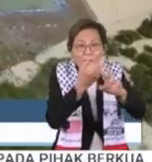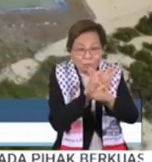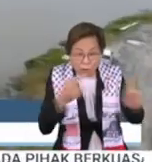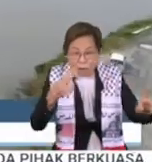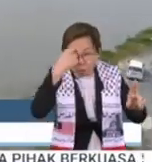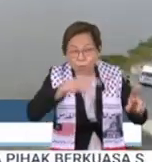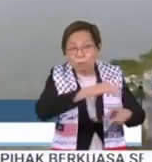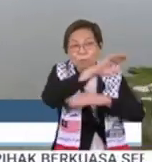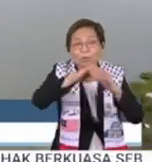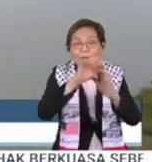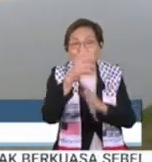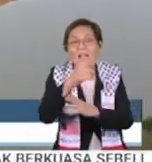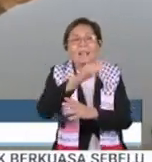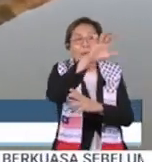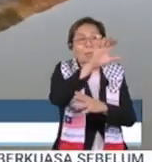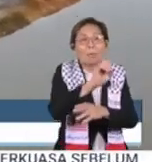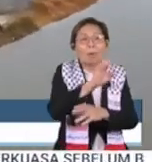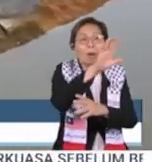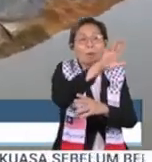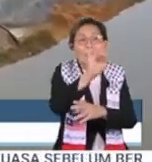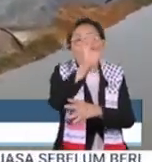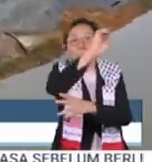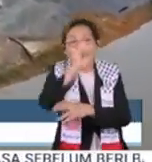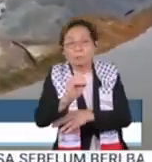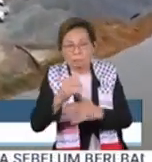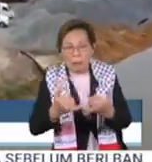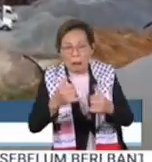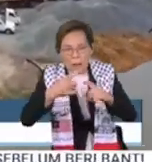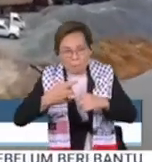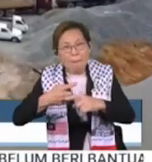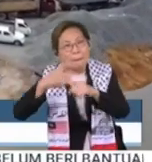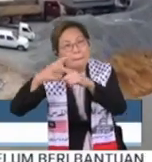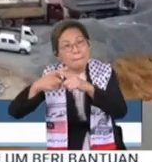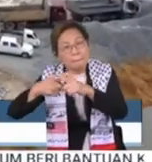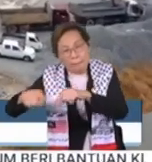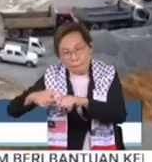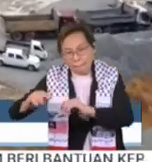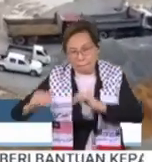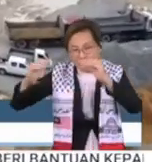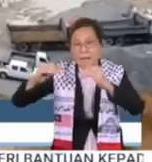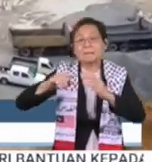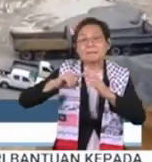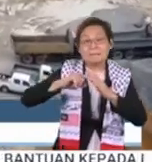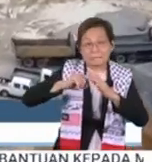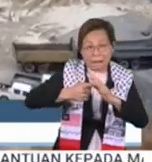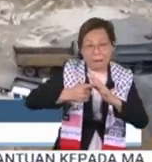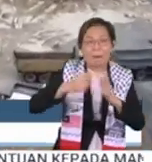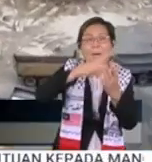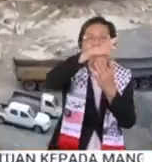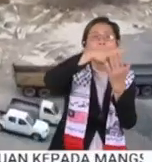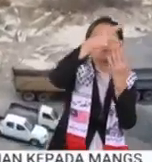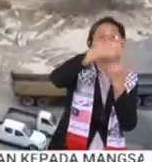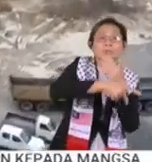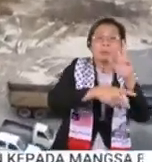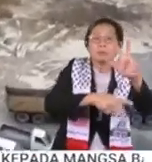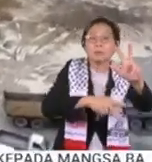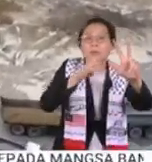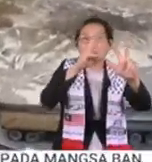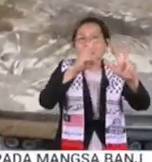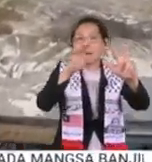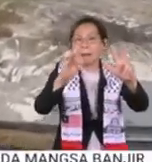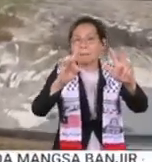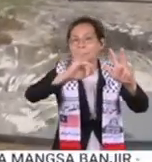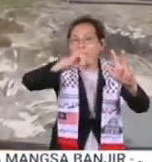Manakala selebih 58% lagi masih dalam pelbagai peringkat pelaksanaan. Ia melibatkan projek bernilai